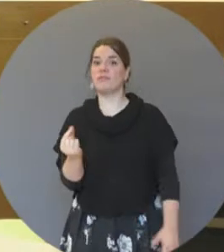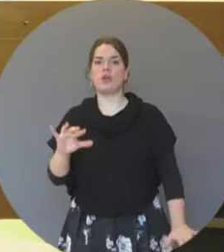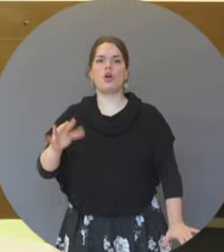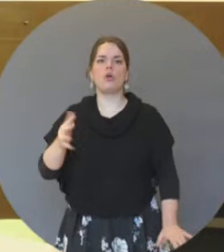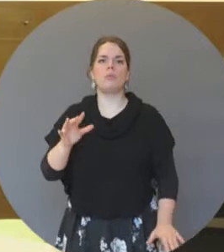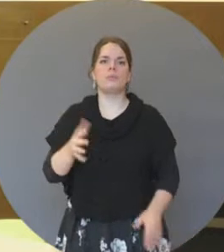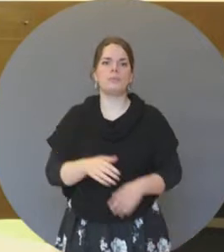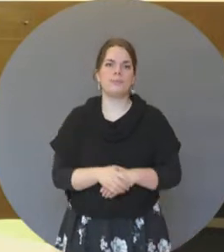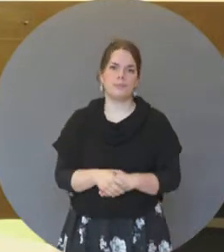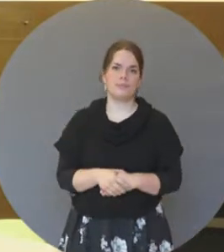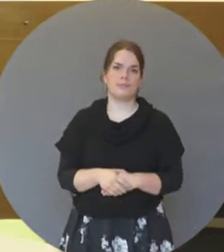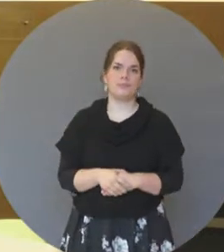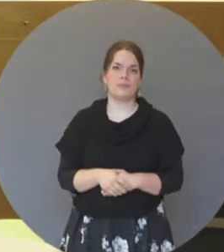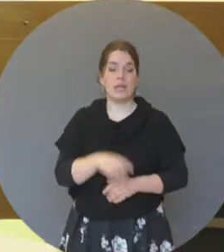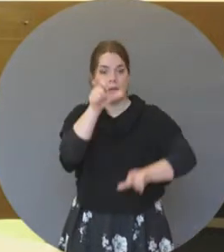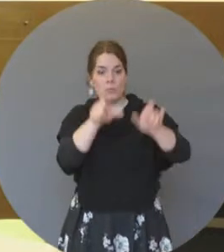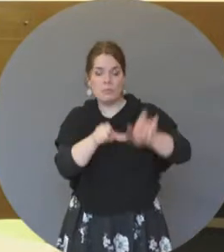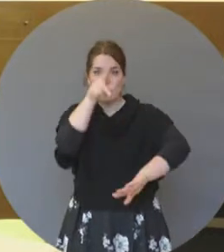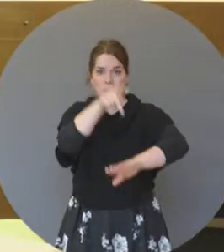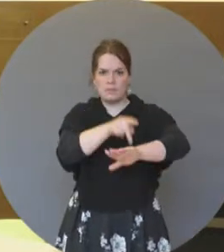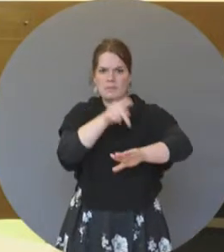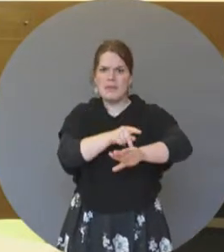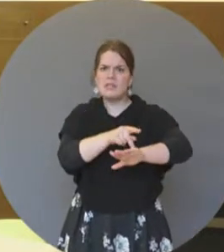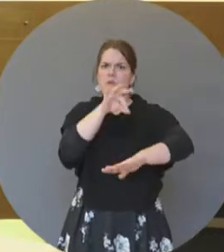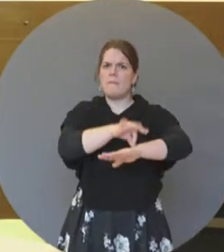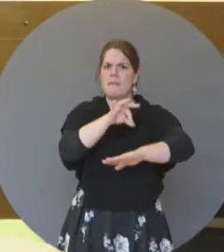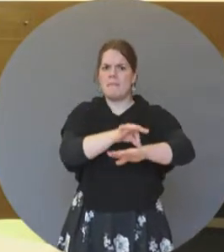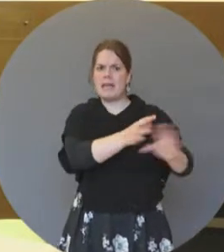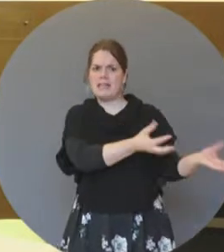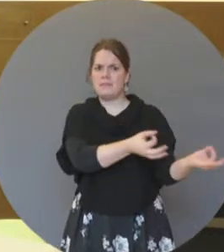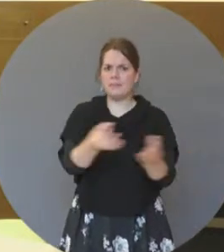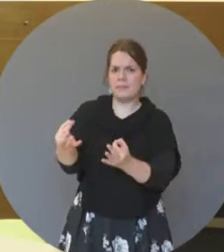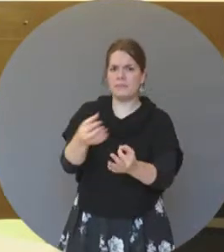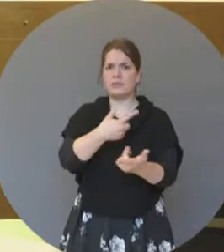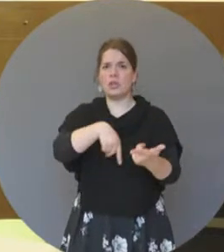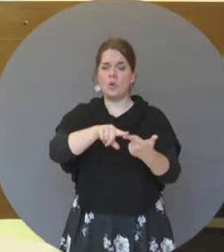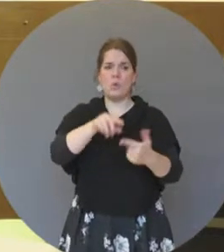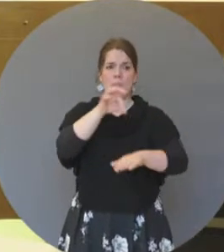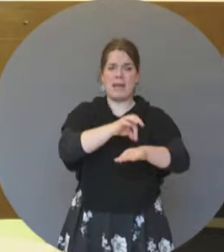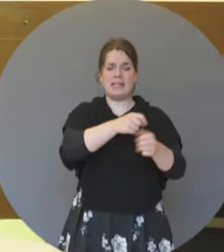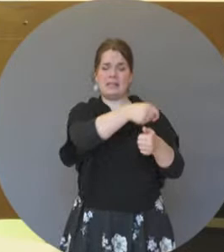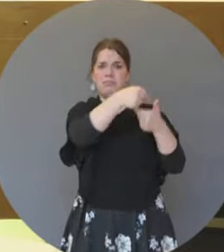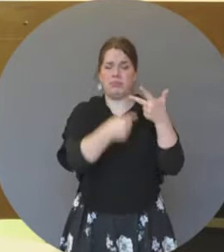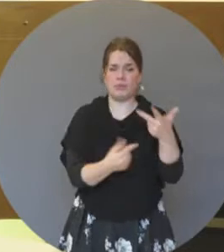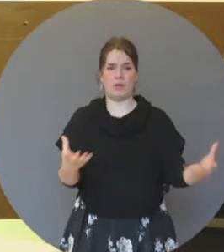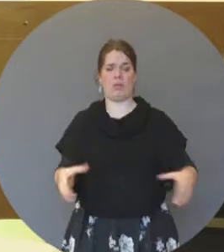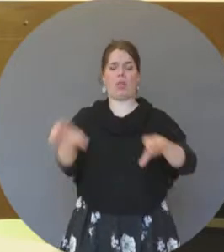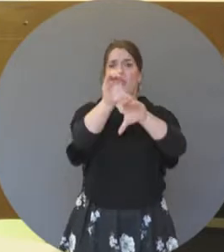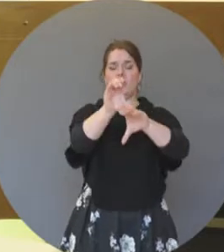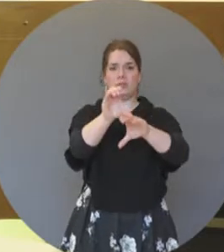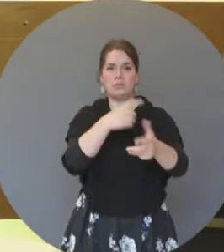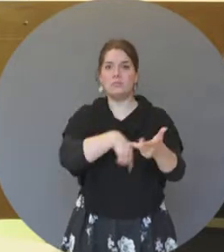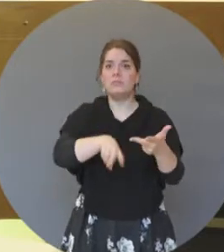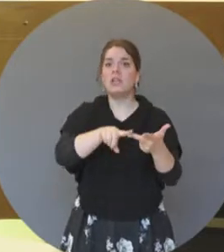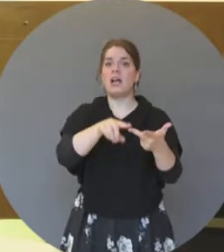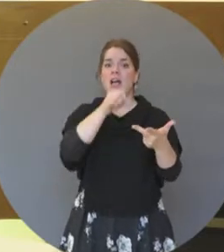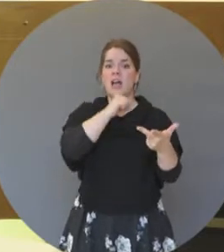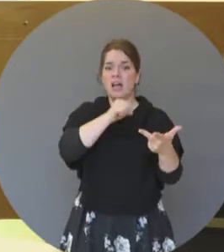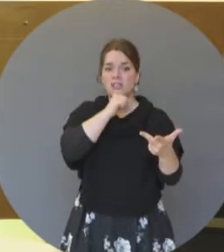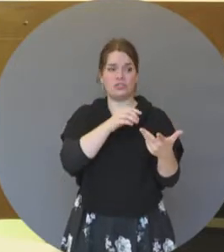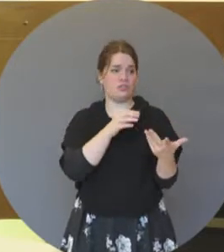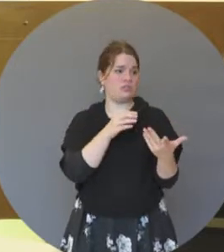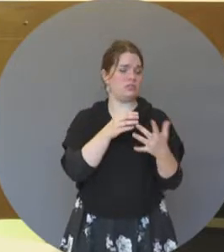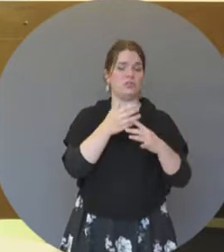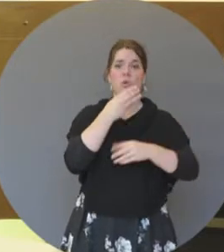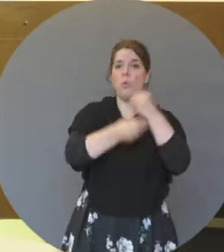patients atteints de pathologies chroniques de comorbidité de la dépendance il y a l'âge ou à l'handicap